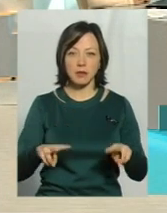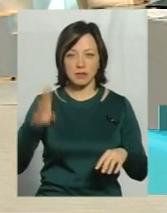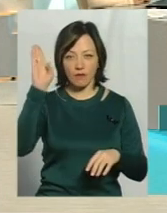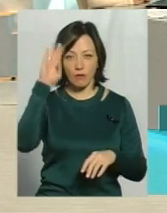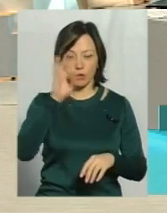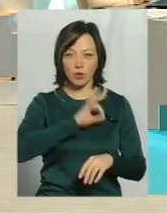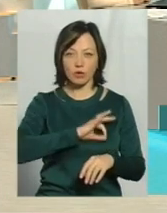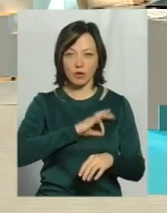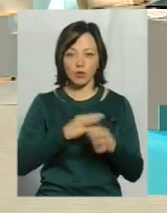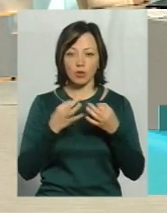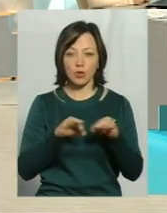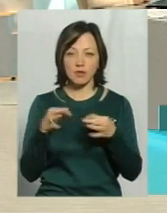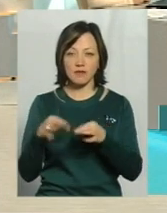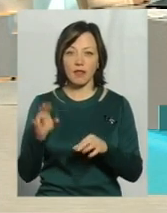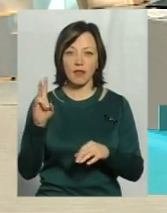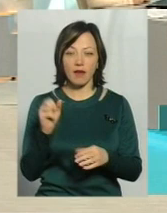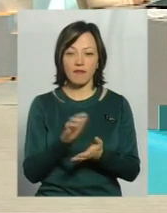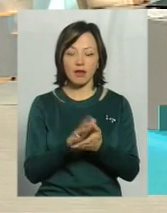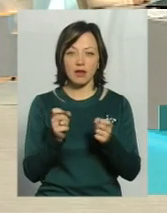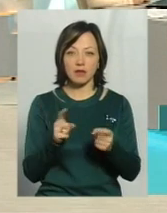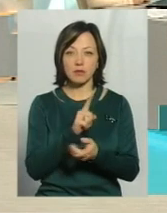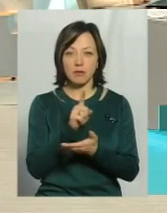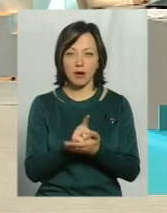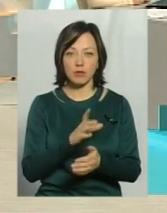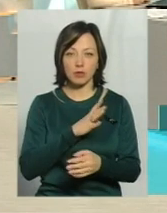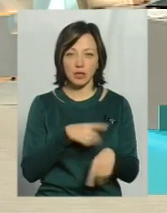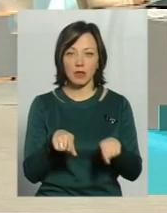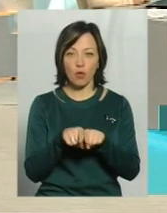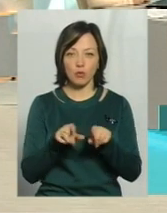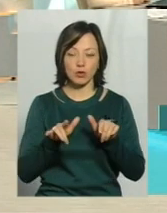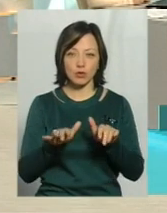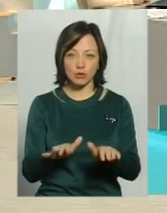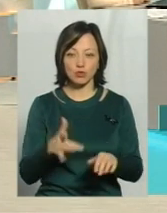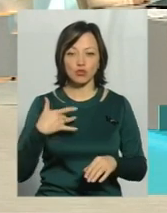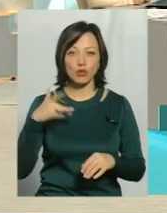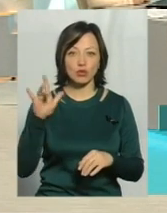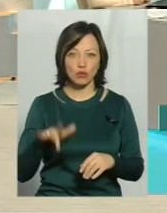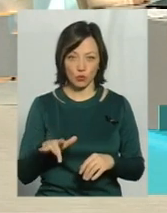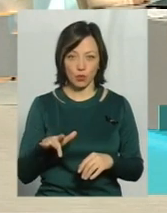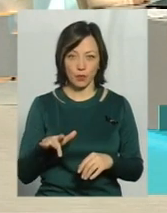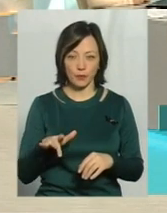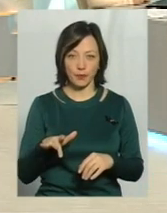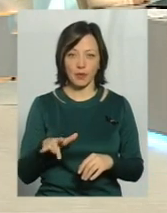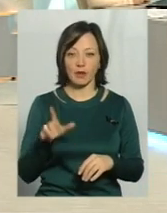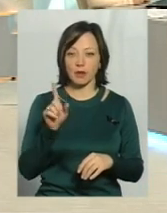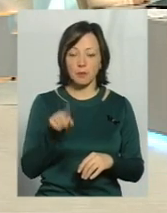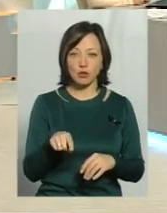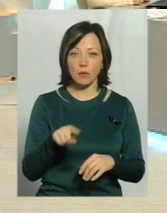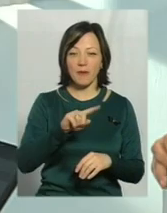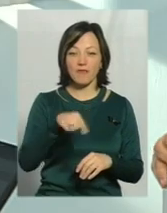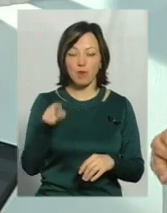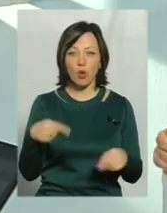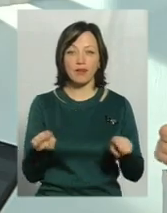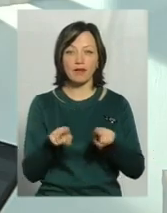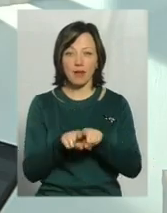там дозвол на викиди. Значить, він має бути таку процедуру жорстку. Причому там вимоги такі,